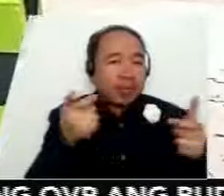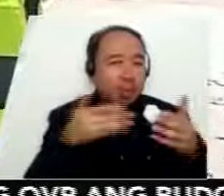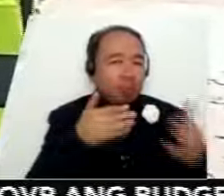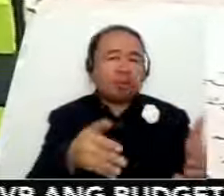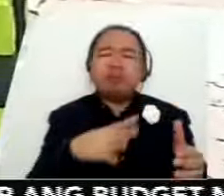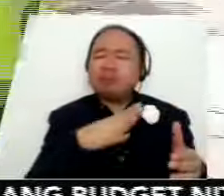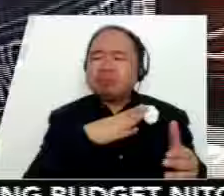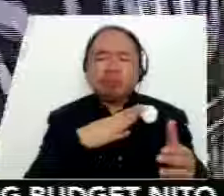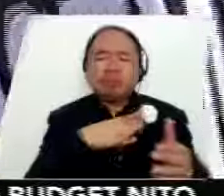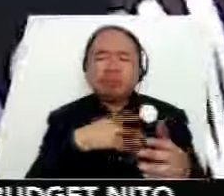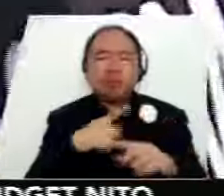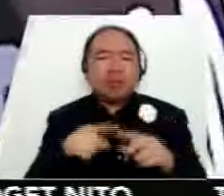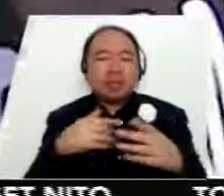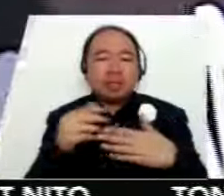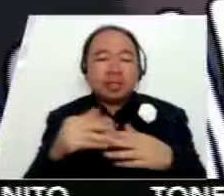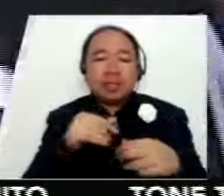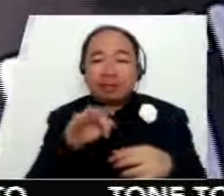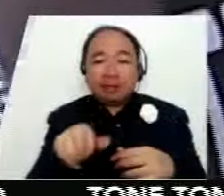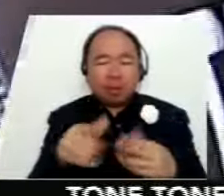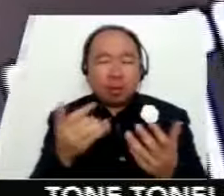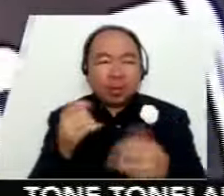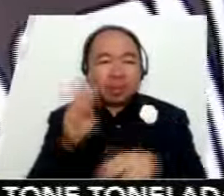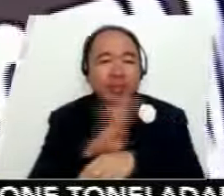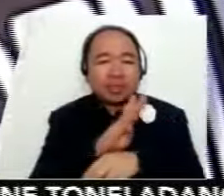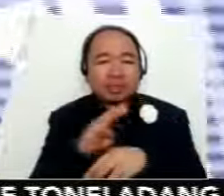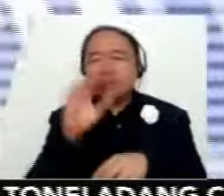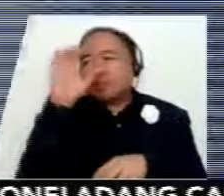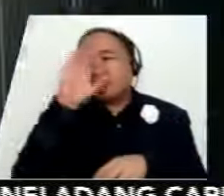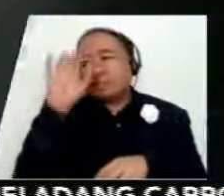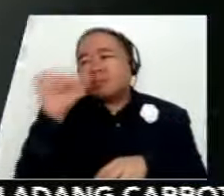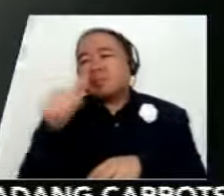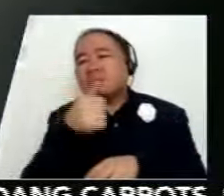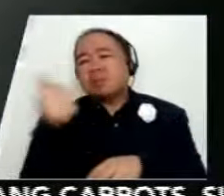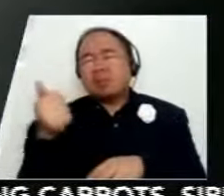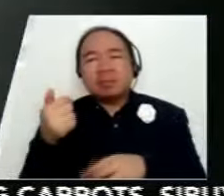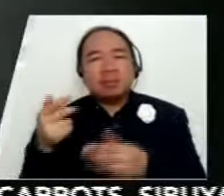Kung gusto yung magnegosyo, manap na kayo sa ibang lugar. Huwag na lang dito sa kalsada.